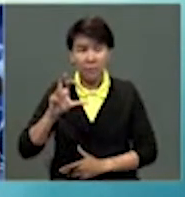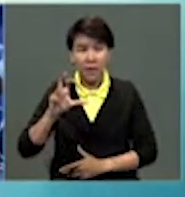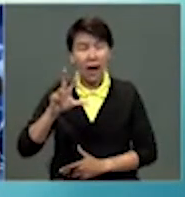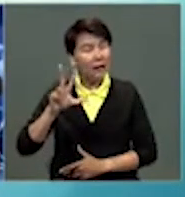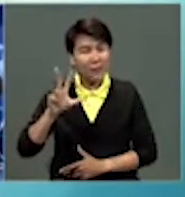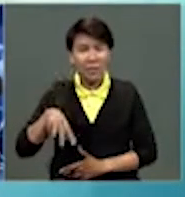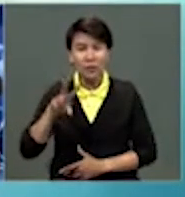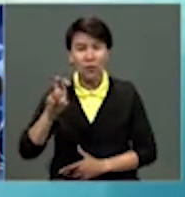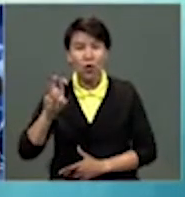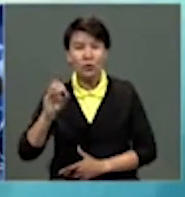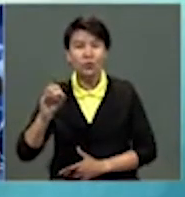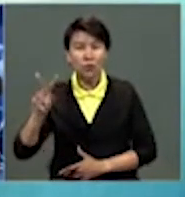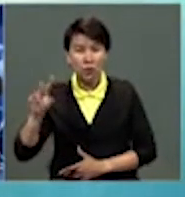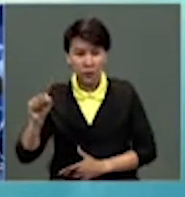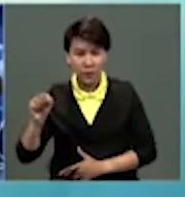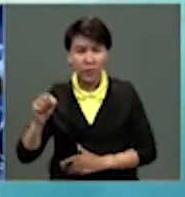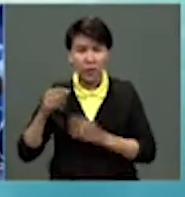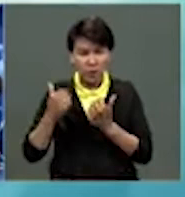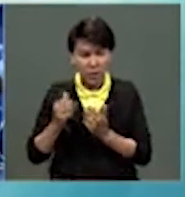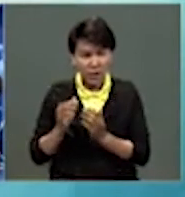รายนะครับรวมของตัวเลขที่ที่อยู่ในสถานที่กับการที่เราจัดให้สะสมมาอยู่ที่265